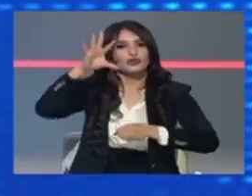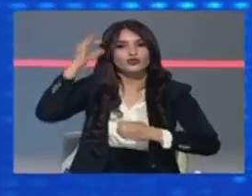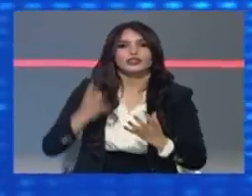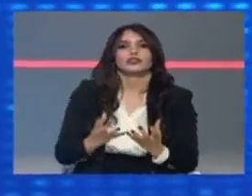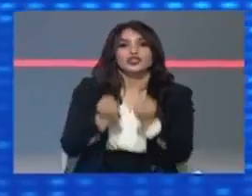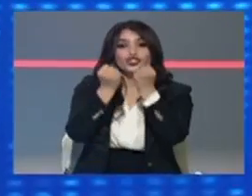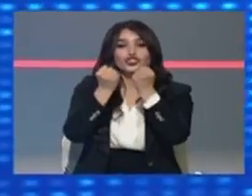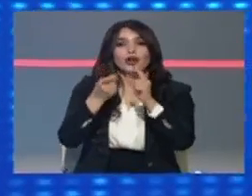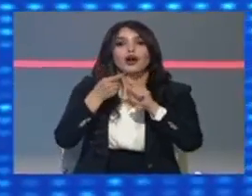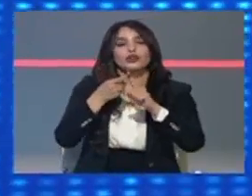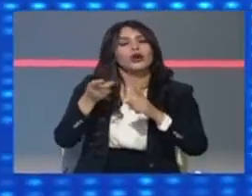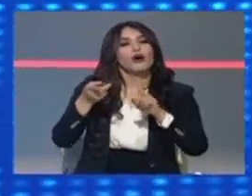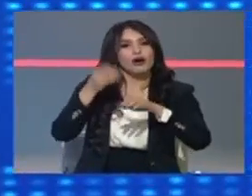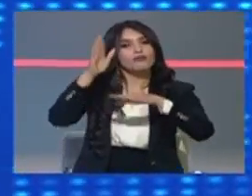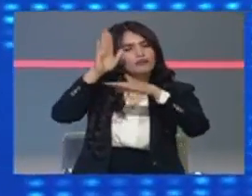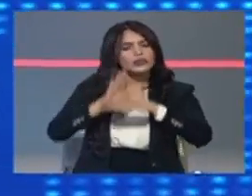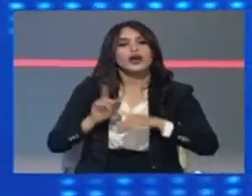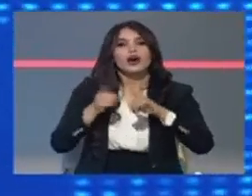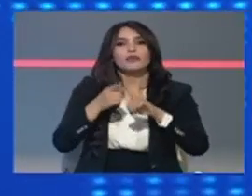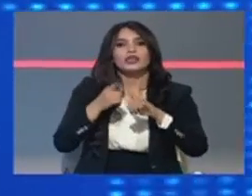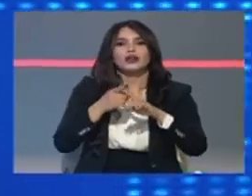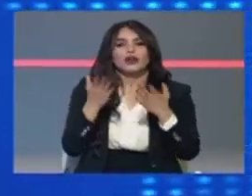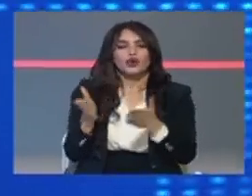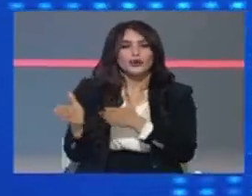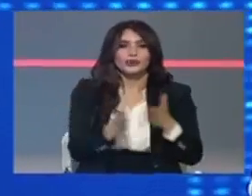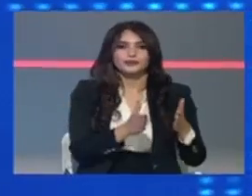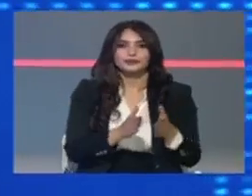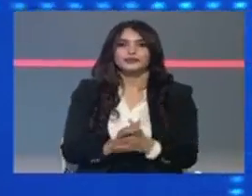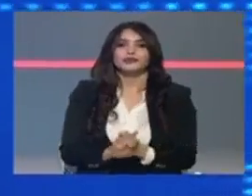المطلوب كما طمأنوه على رأس المال البشري.